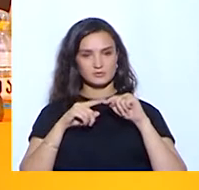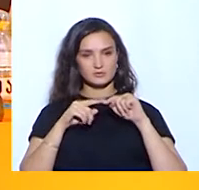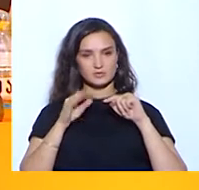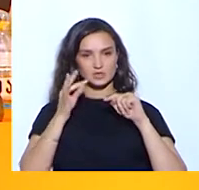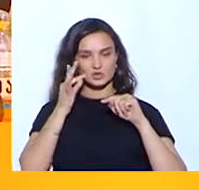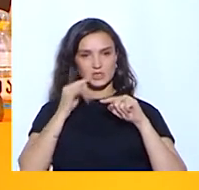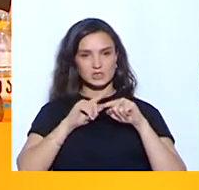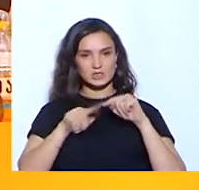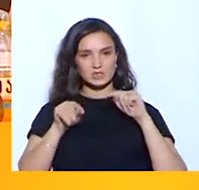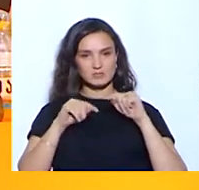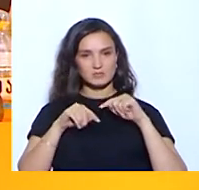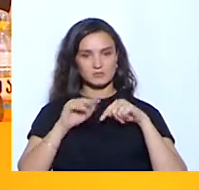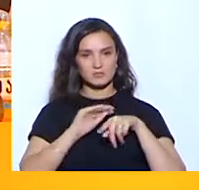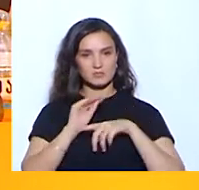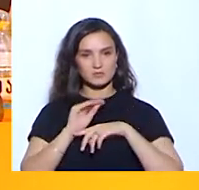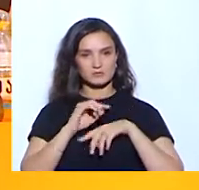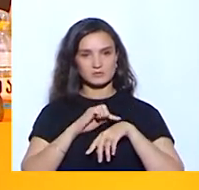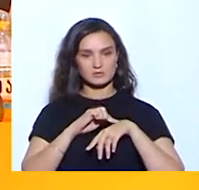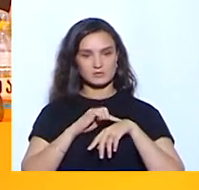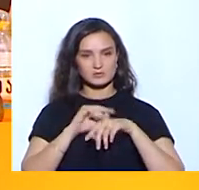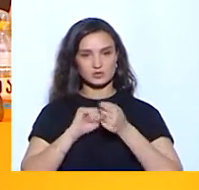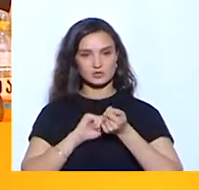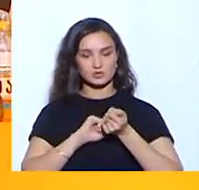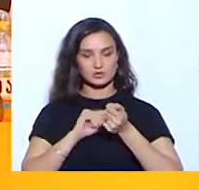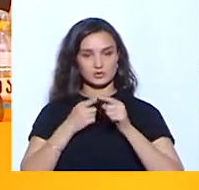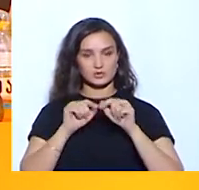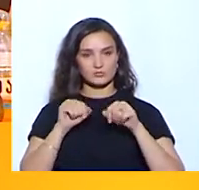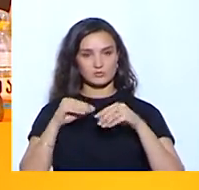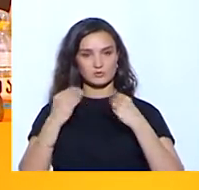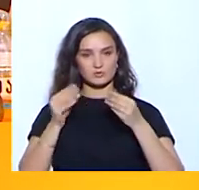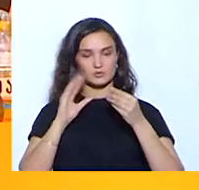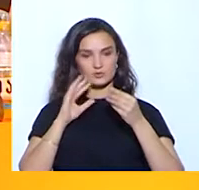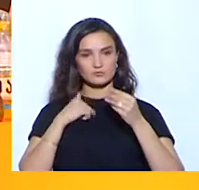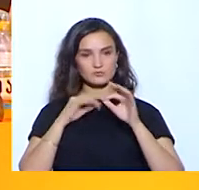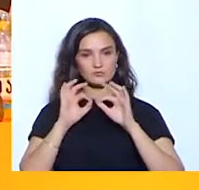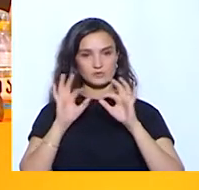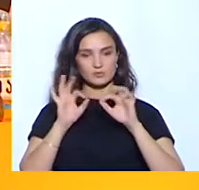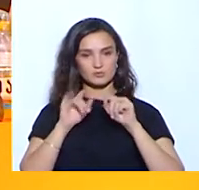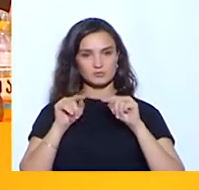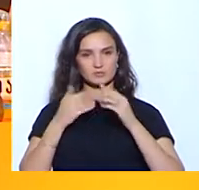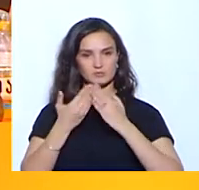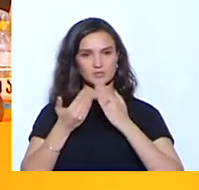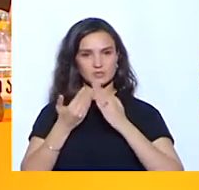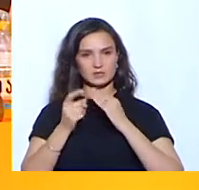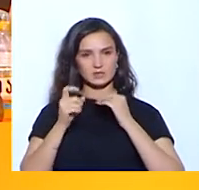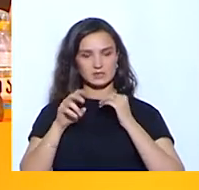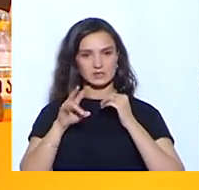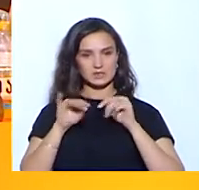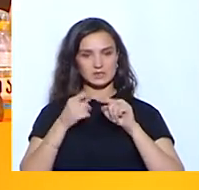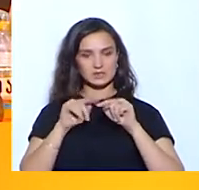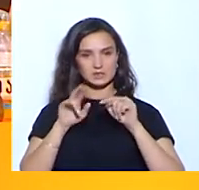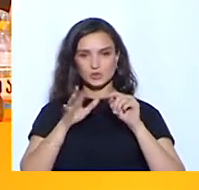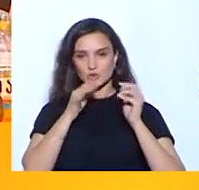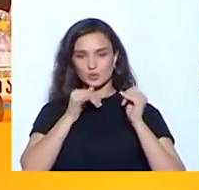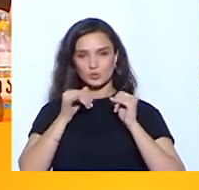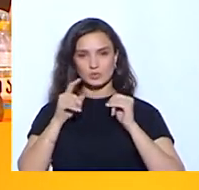შაქარს სწრაფად გაიზარდოს მისი მაჩვენებელი სისხლში არ აძლევს საშუალებას. როდესაც ჩვენ ლაპარაკობთ მაგალითად ხილზე და